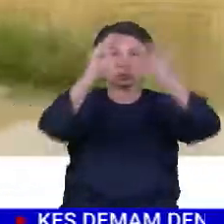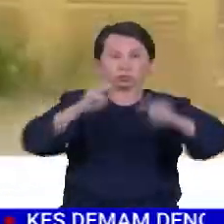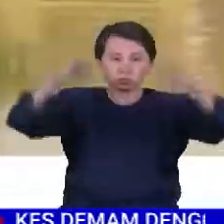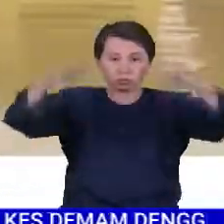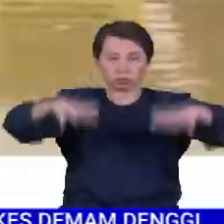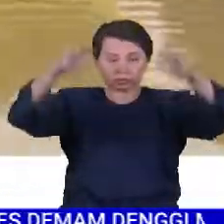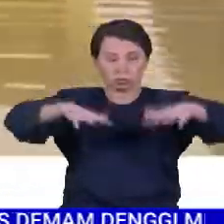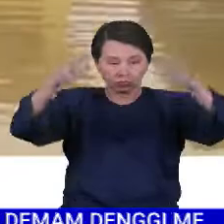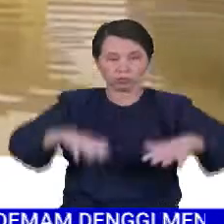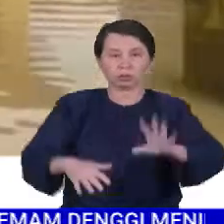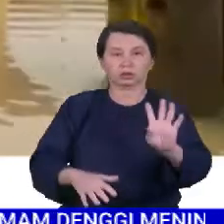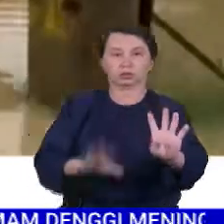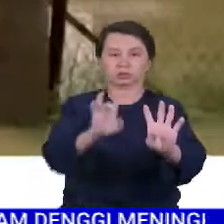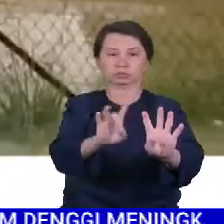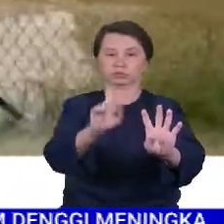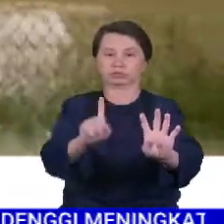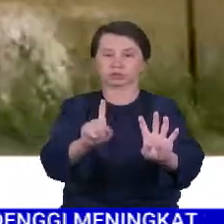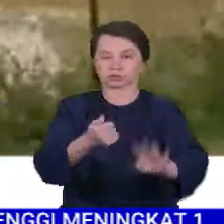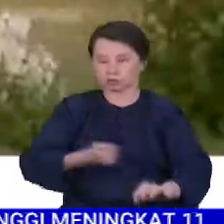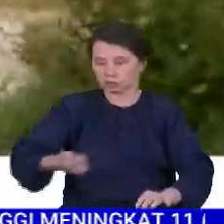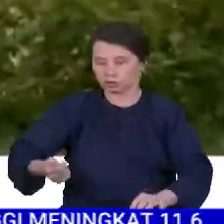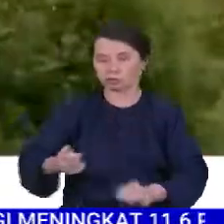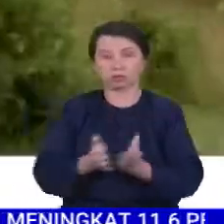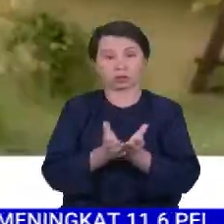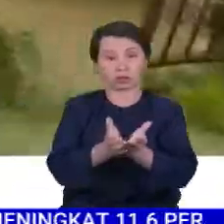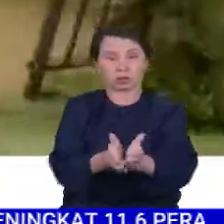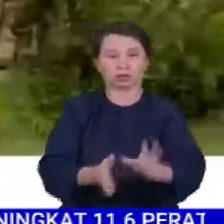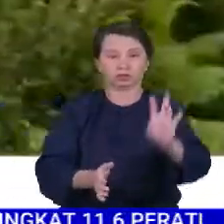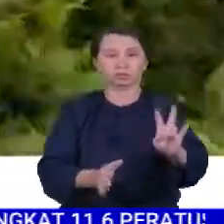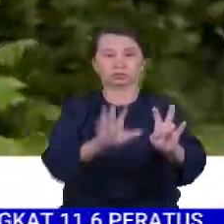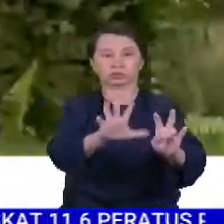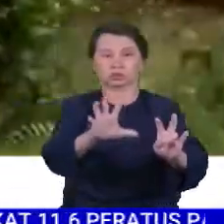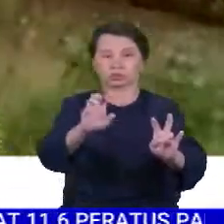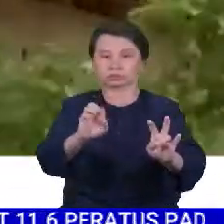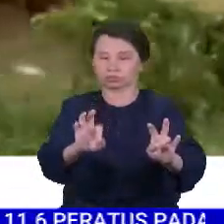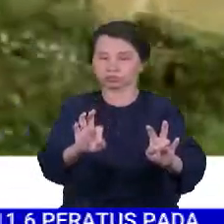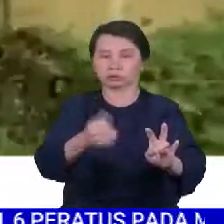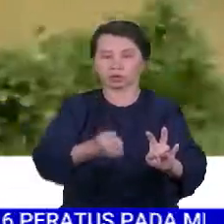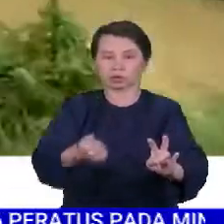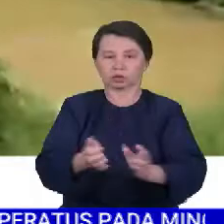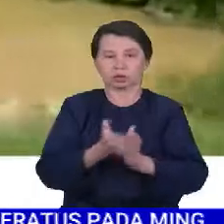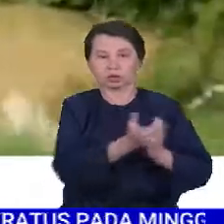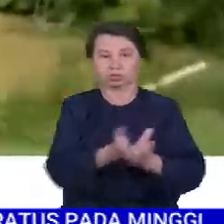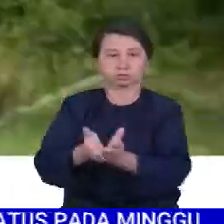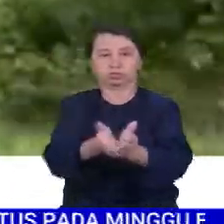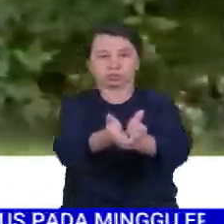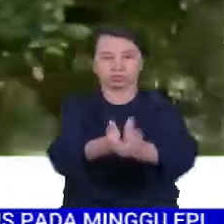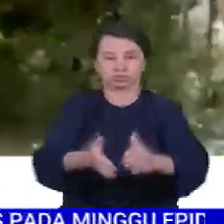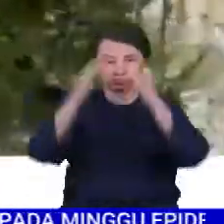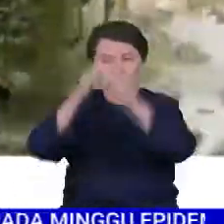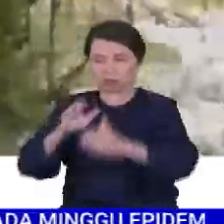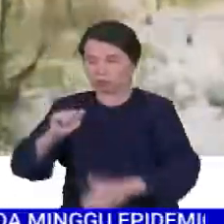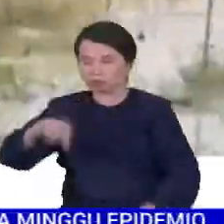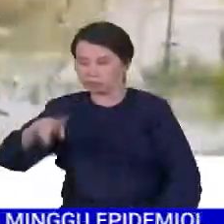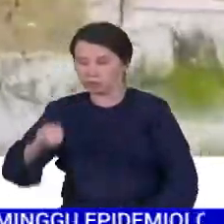juga 481 Esse darot dan 759 essen maritim di pohon